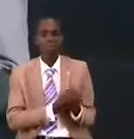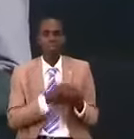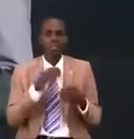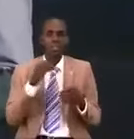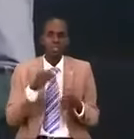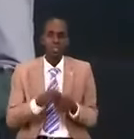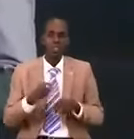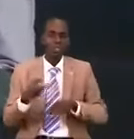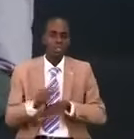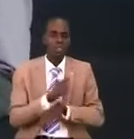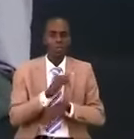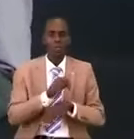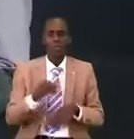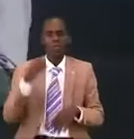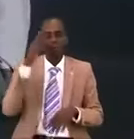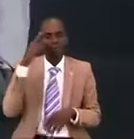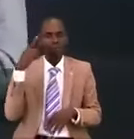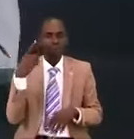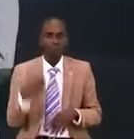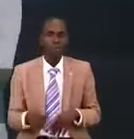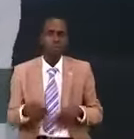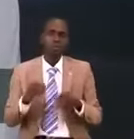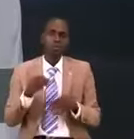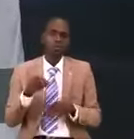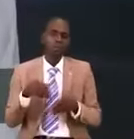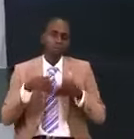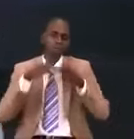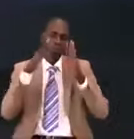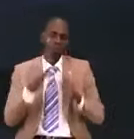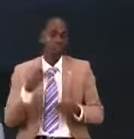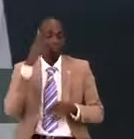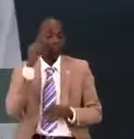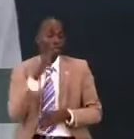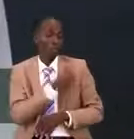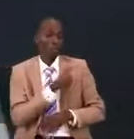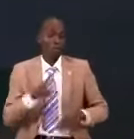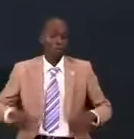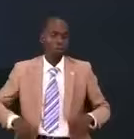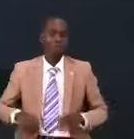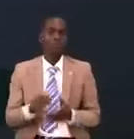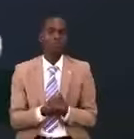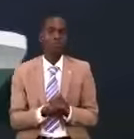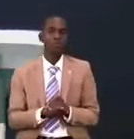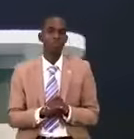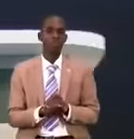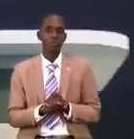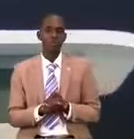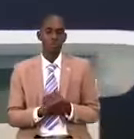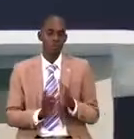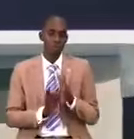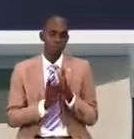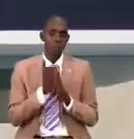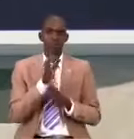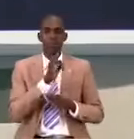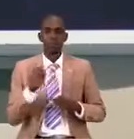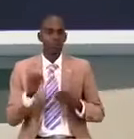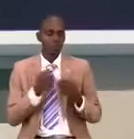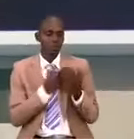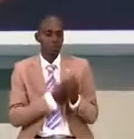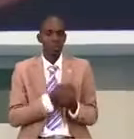cultivé le courage enlevant pour le mettre le courage